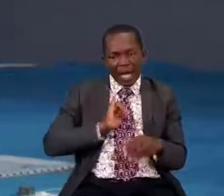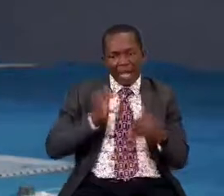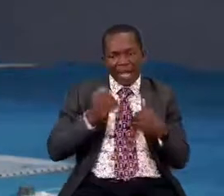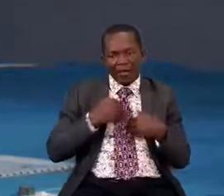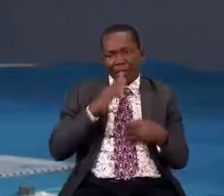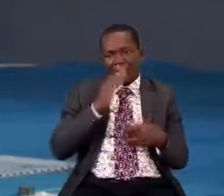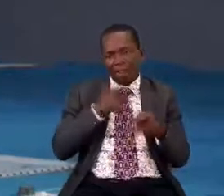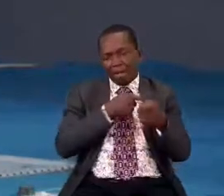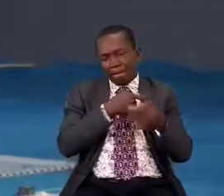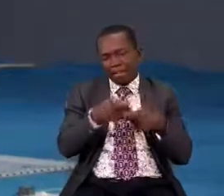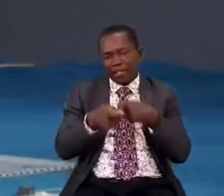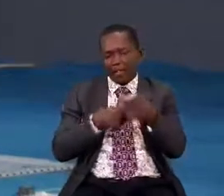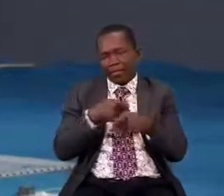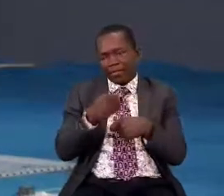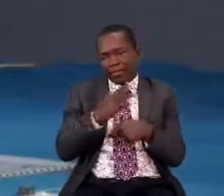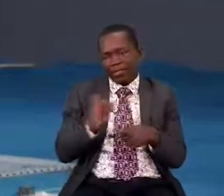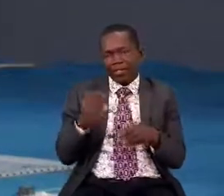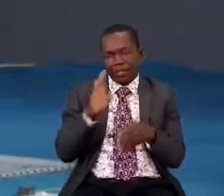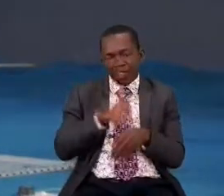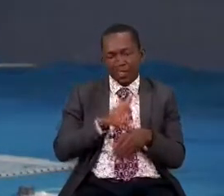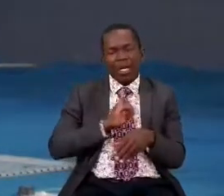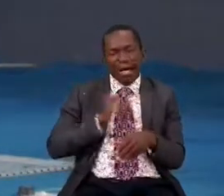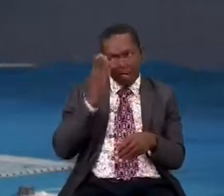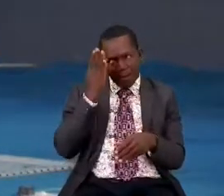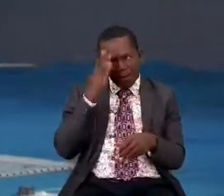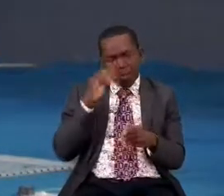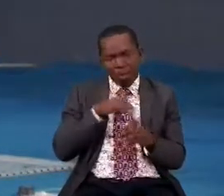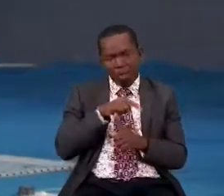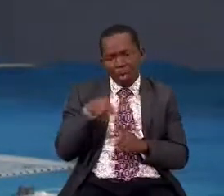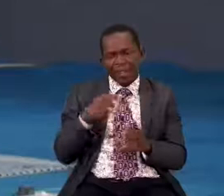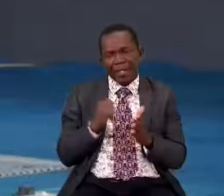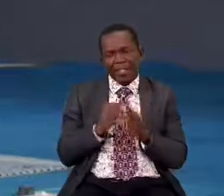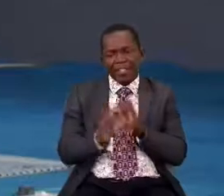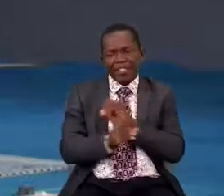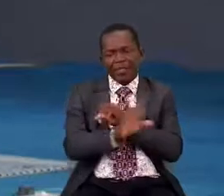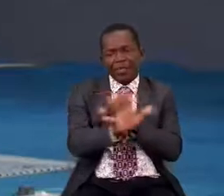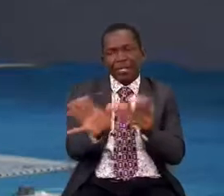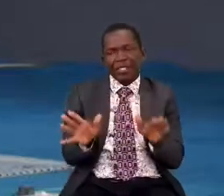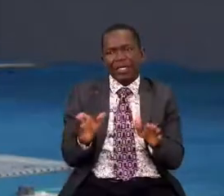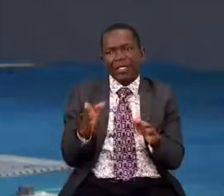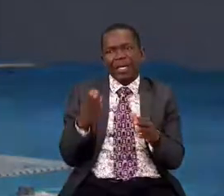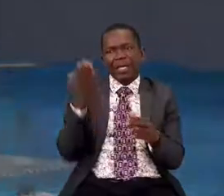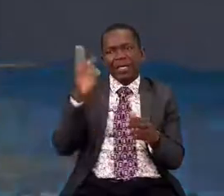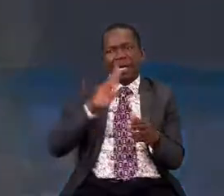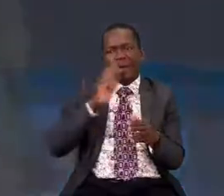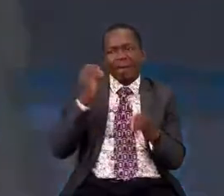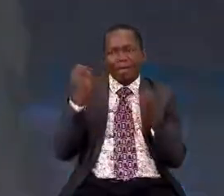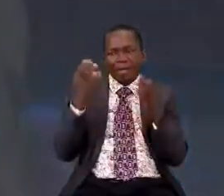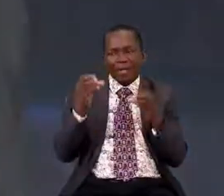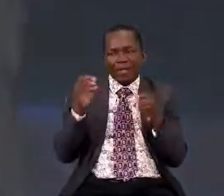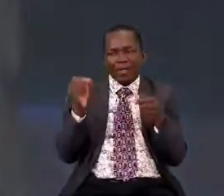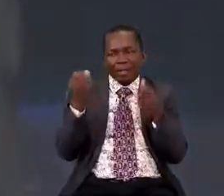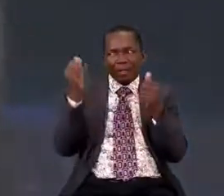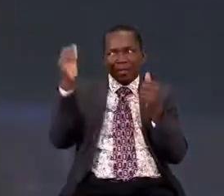Et tu as assez de ministres déjà. Mais est-ce que moi je peux faire quelque chose? Que veux-tu que je fasse? Permets au Seigneur